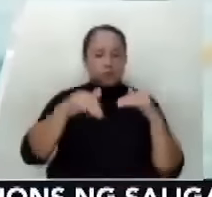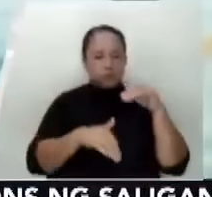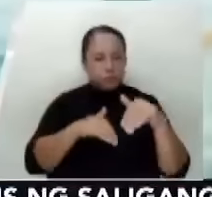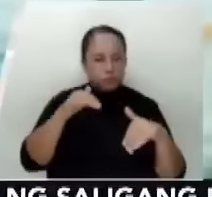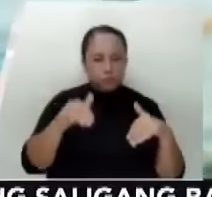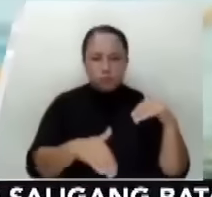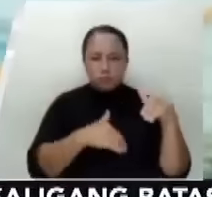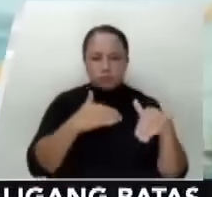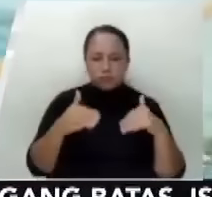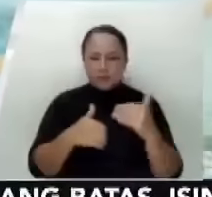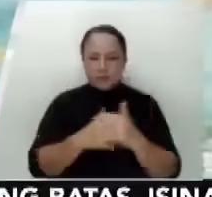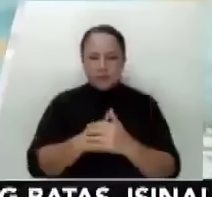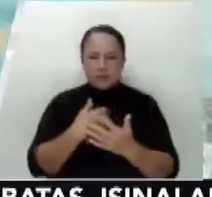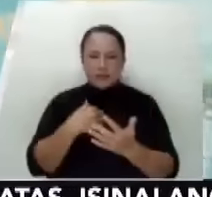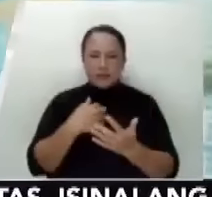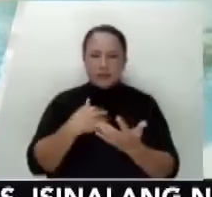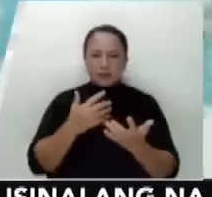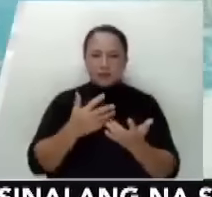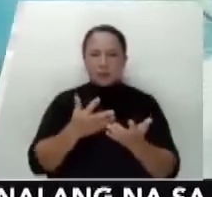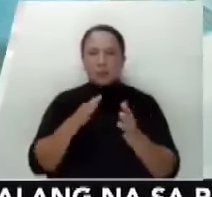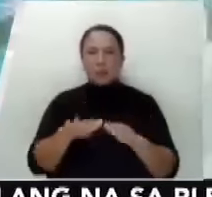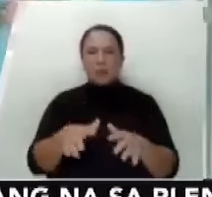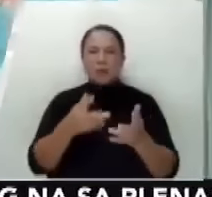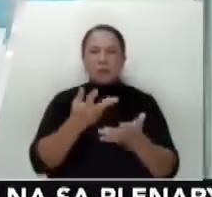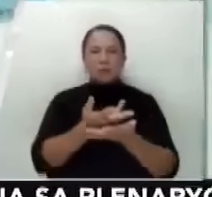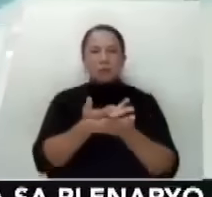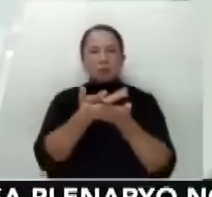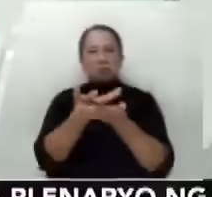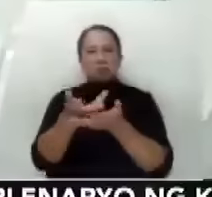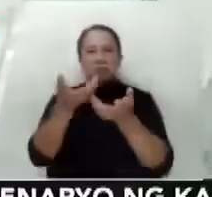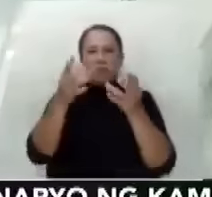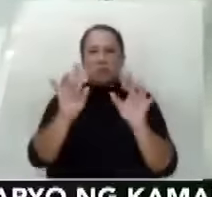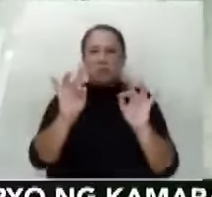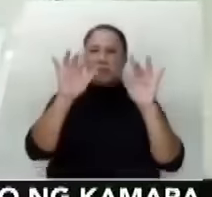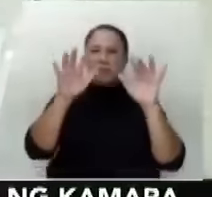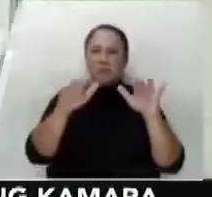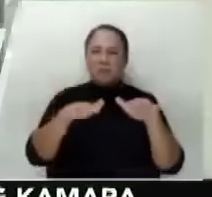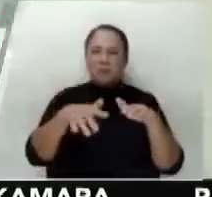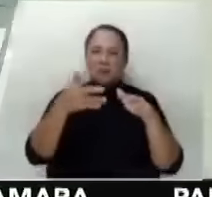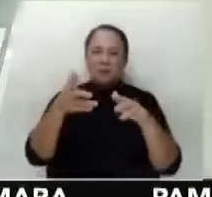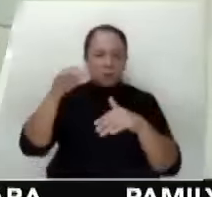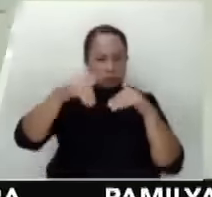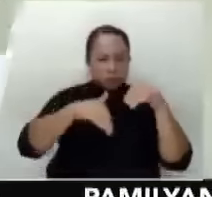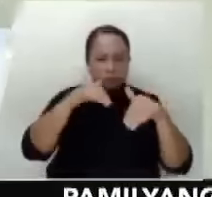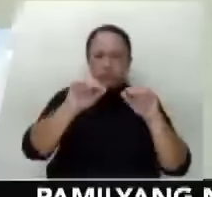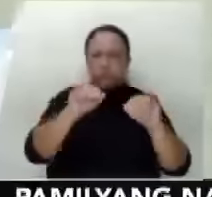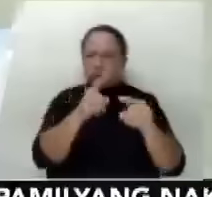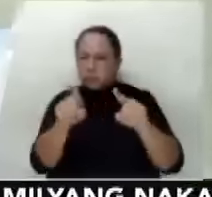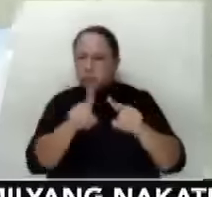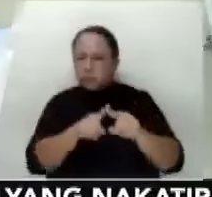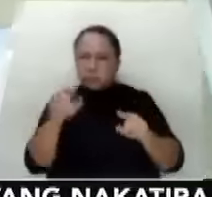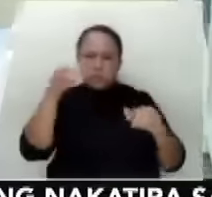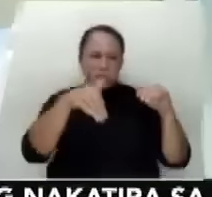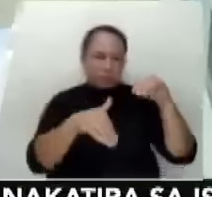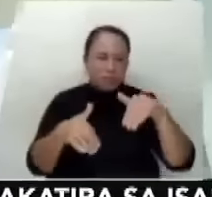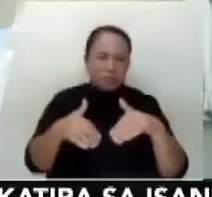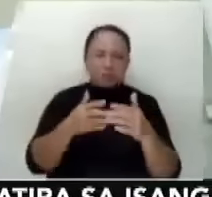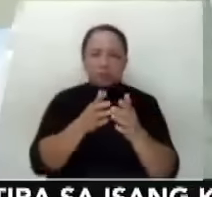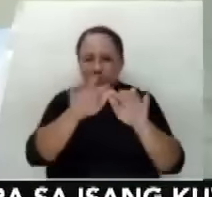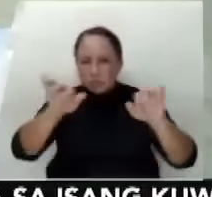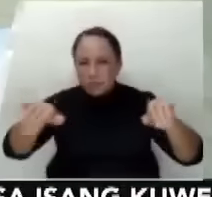lang floating-floating tayo sa pool this summer, magpapaturo rin tayo ng iba't ibang strokes o style ng paglangoy. At syempre, getting to know na